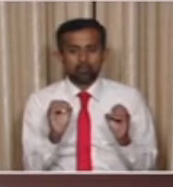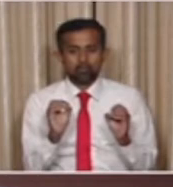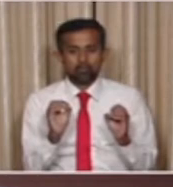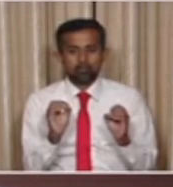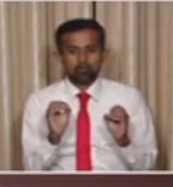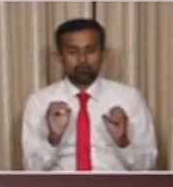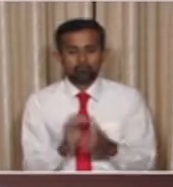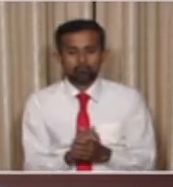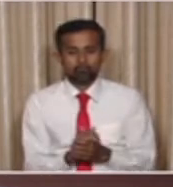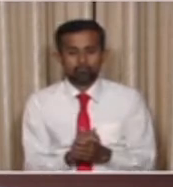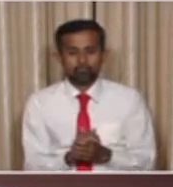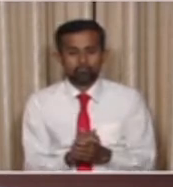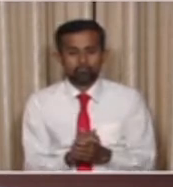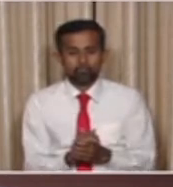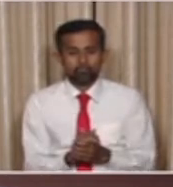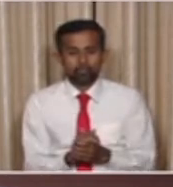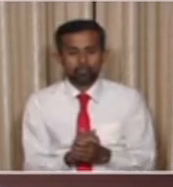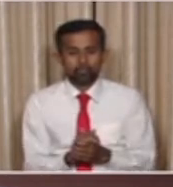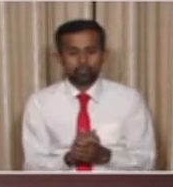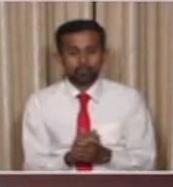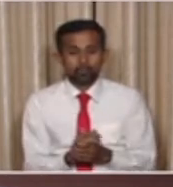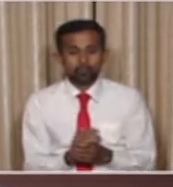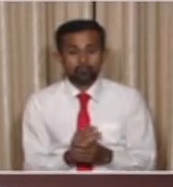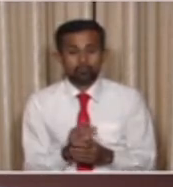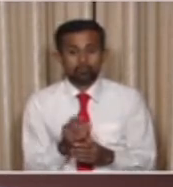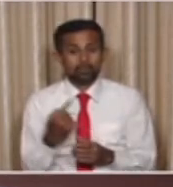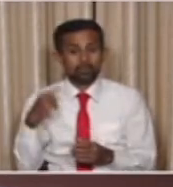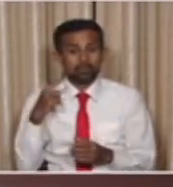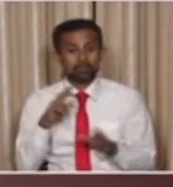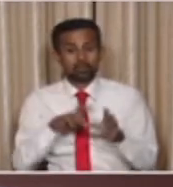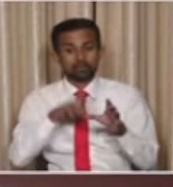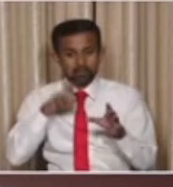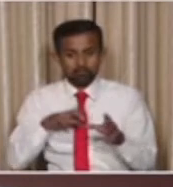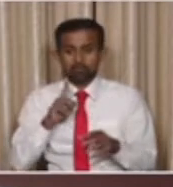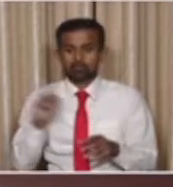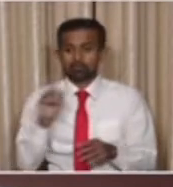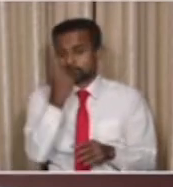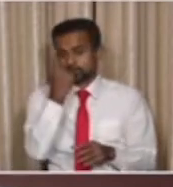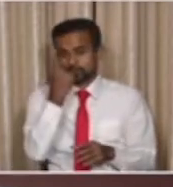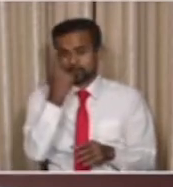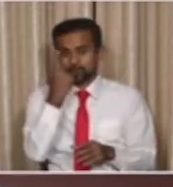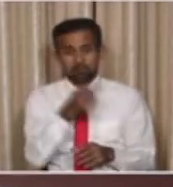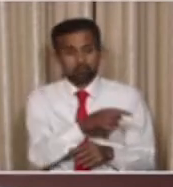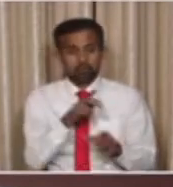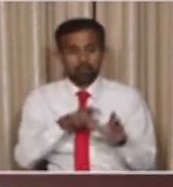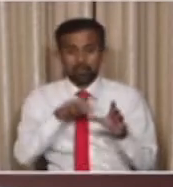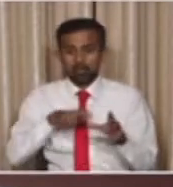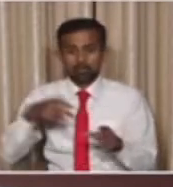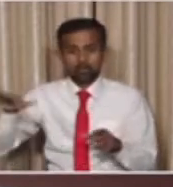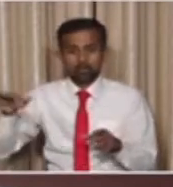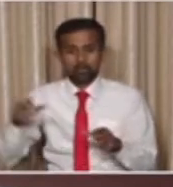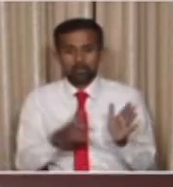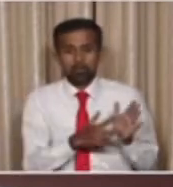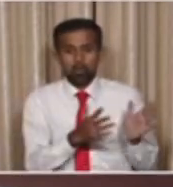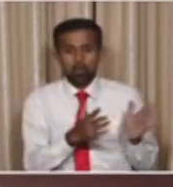සභාපතිවරේ පත් කර ගැනීම හැකියාව තියෙනවා. නෑ, ඒ හැකියාව තියෙන්නේ ඉස්සෙල්ලා මෙයා අයින් කරන්න ඕන එහෙනම්. මෙයා අයින් කරන්න එපා. අයින් කරන්න තෝ දුර